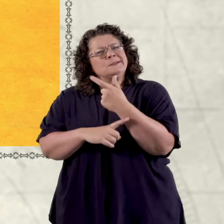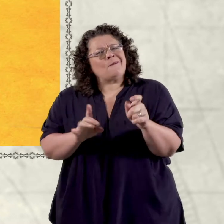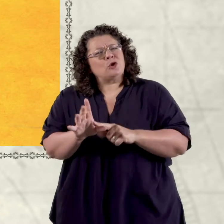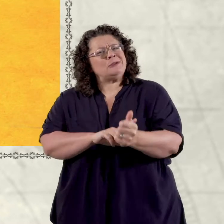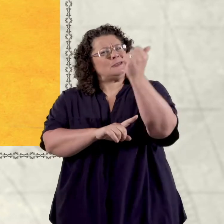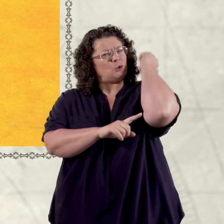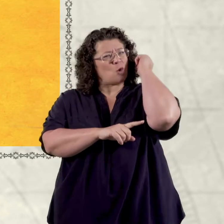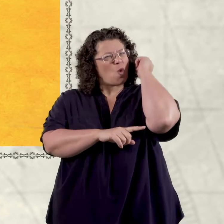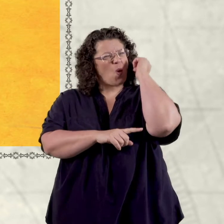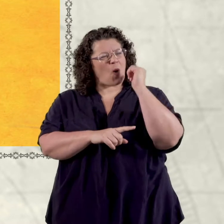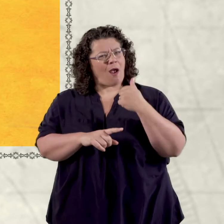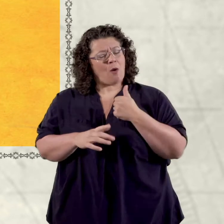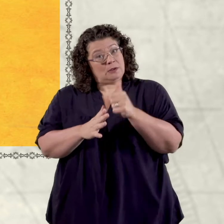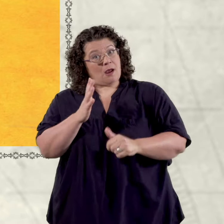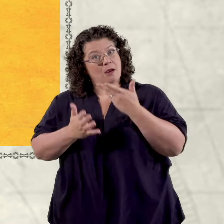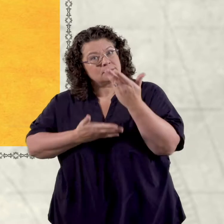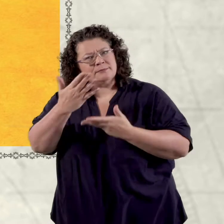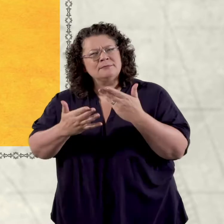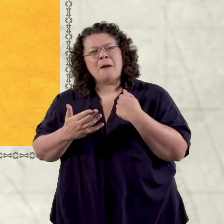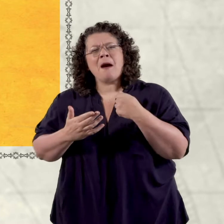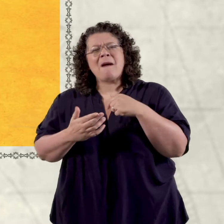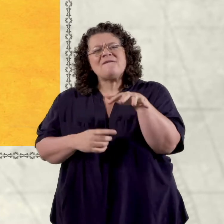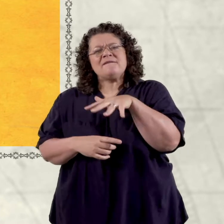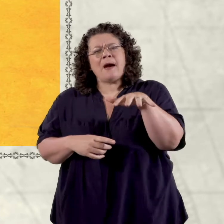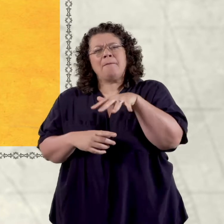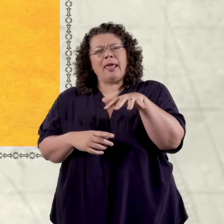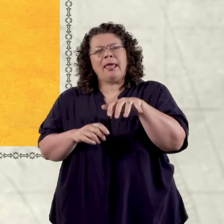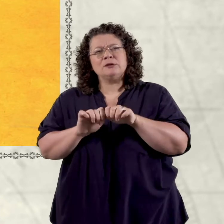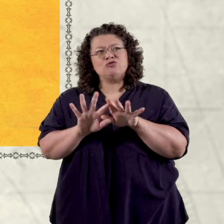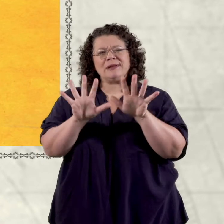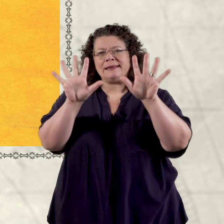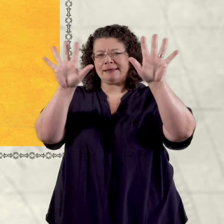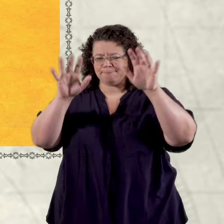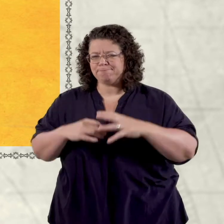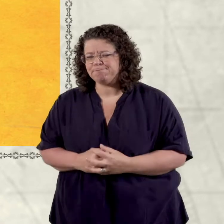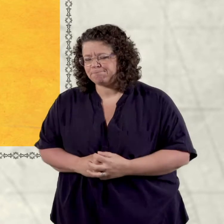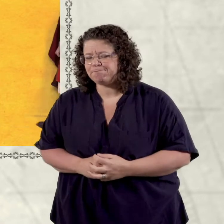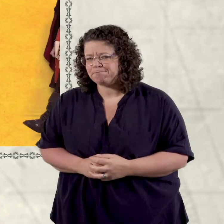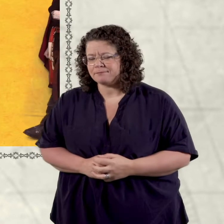Gadewch i fi ddangos i chi sut oedd hi 700 mlynedd yn ôl.